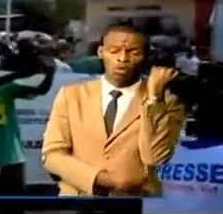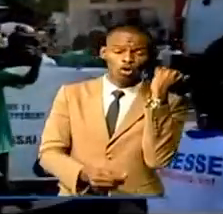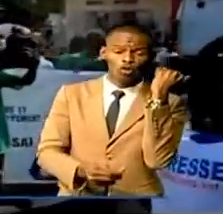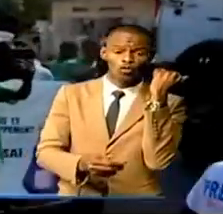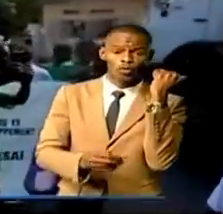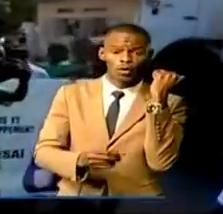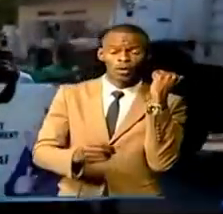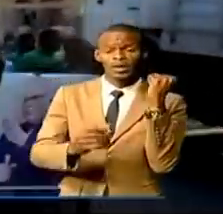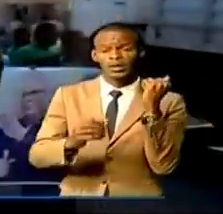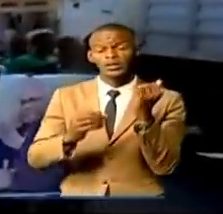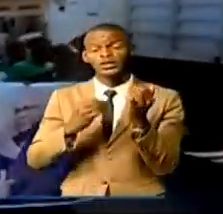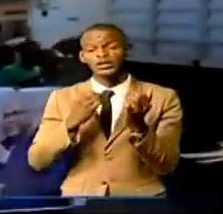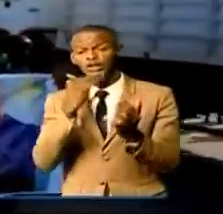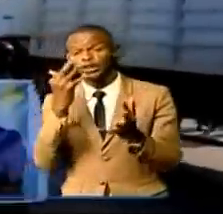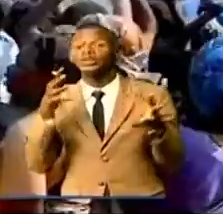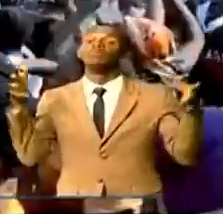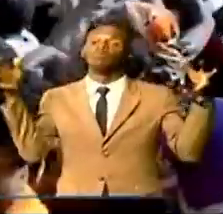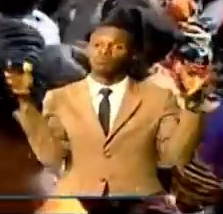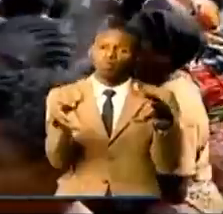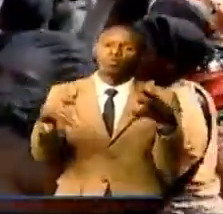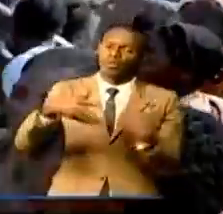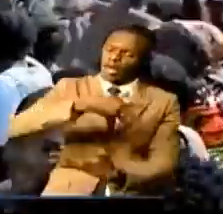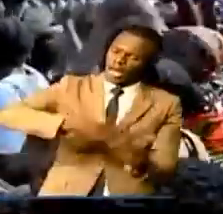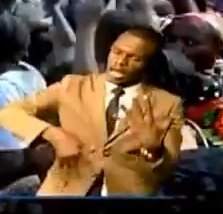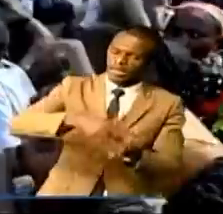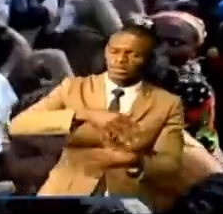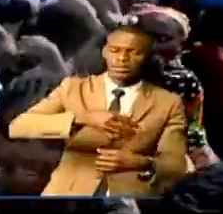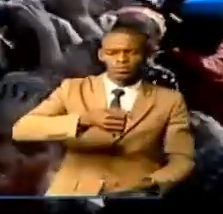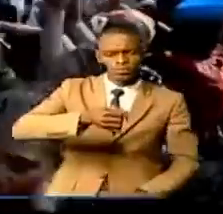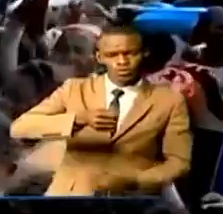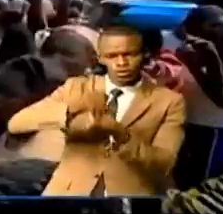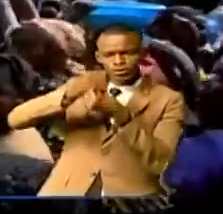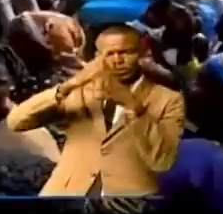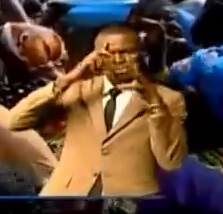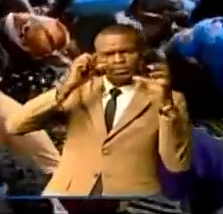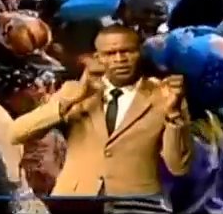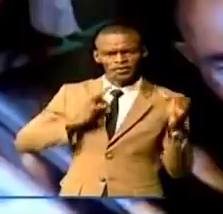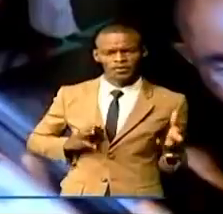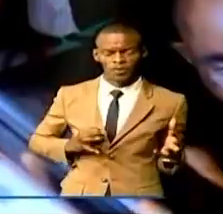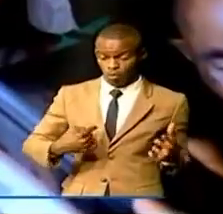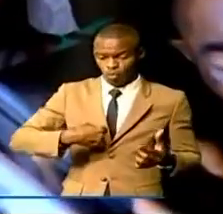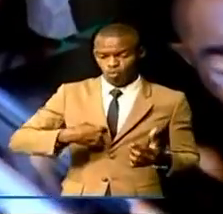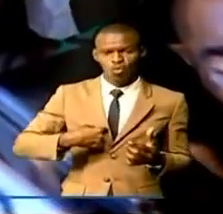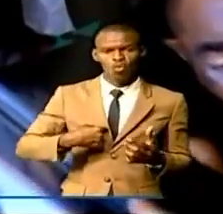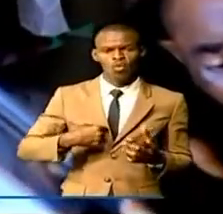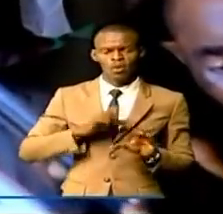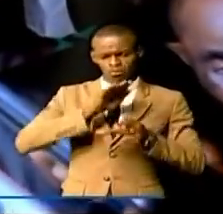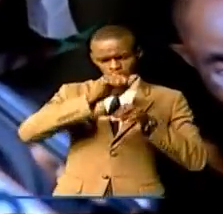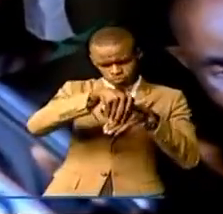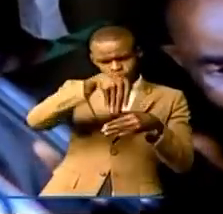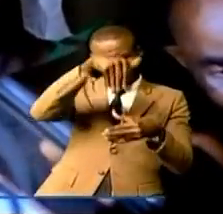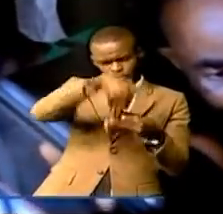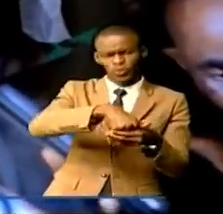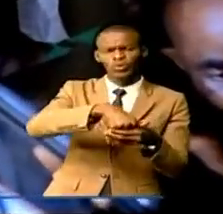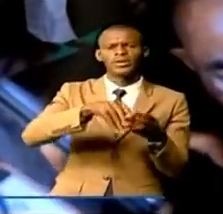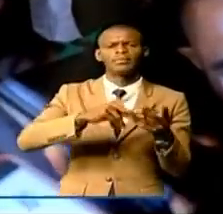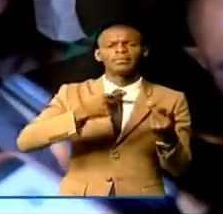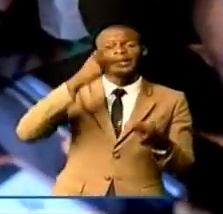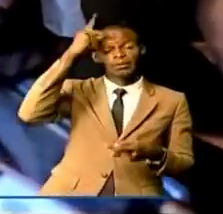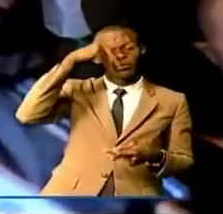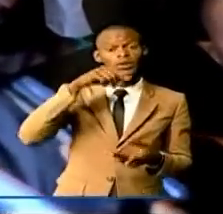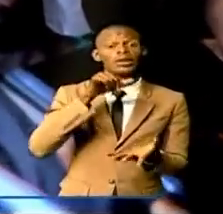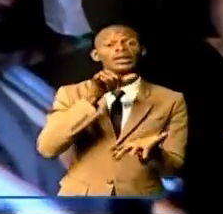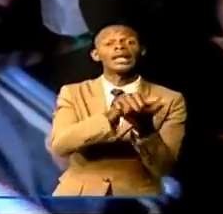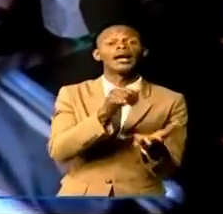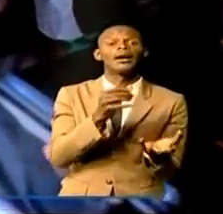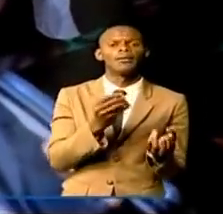politique parce que j'ai été motivé par l'idéologie de ce parti politique qui a raconté mon assentiment, parce que moi-même, de